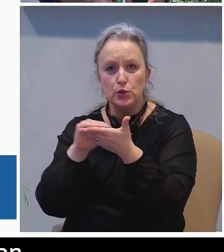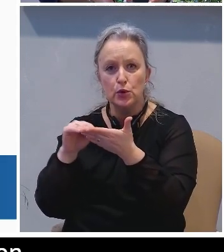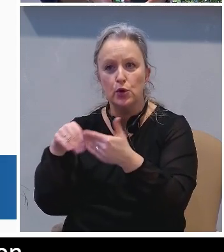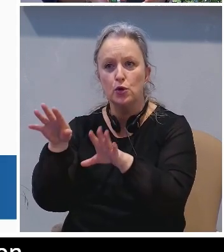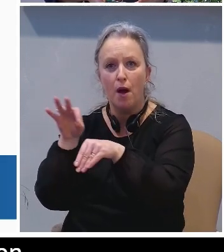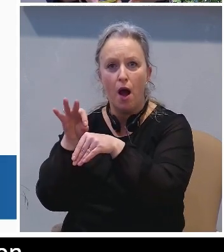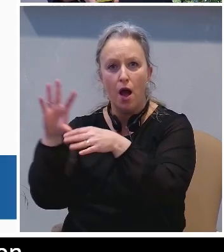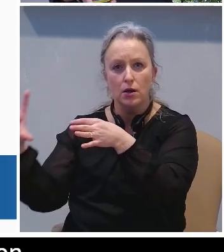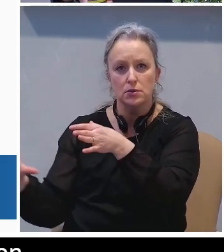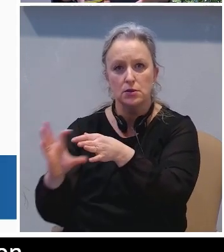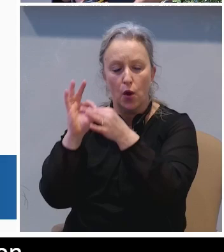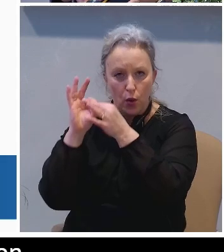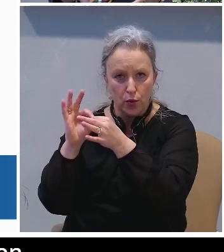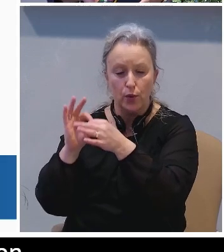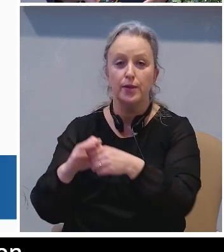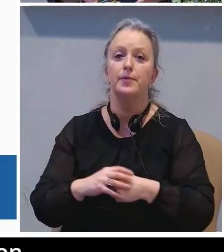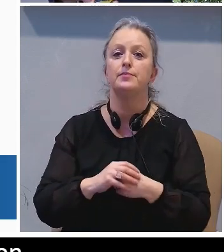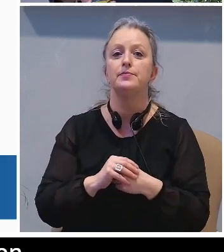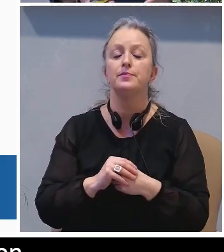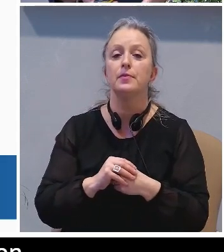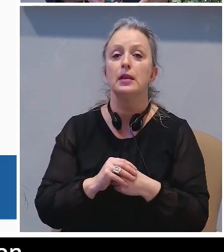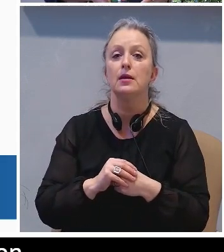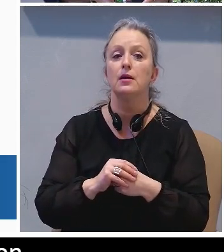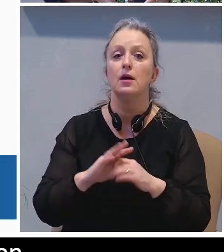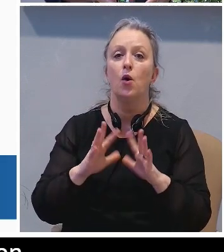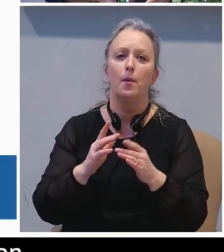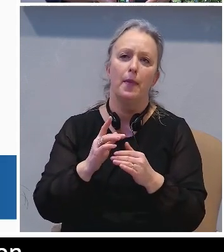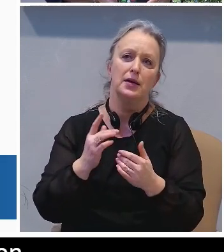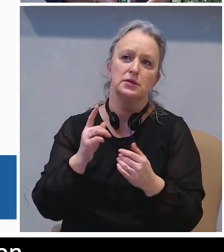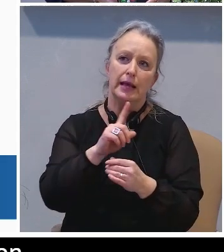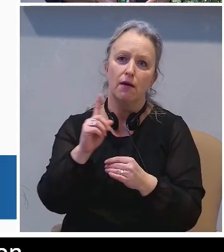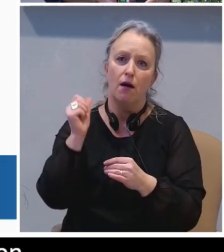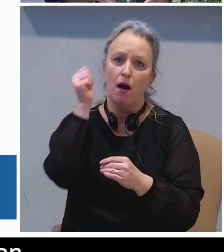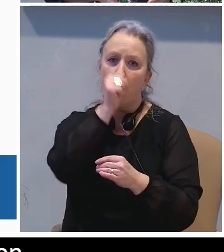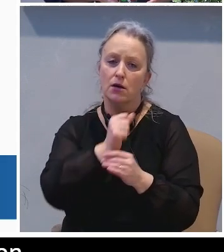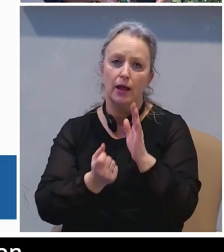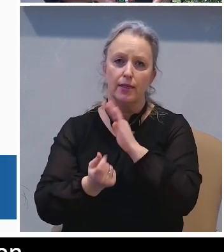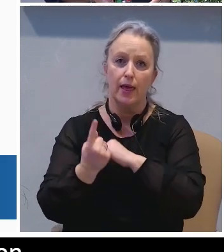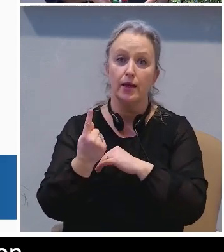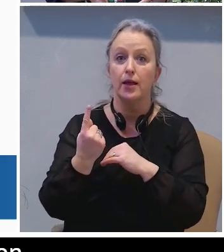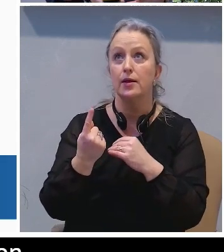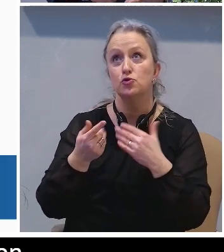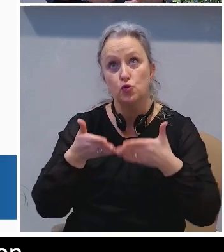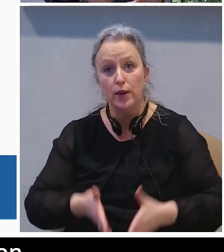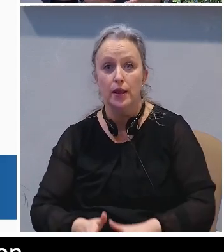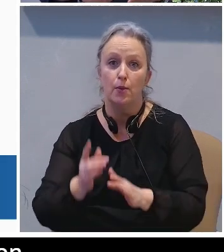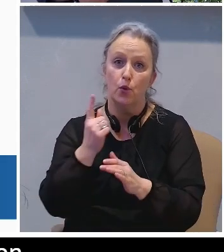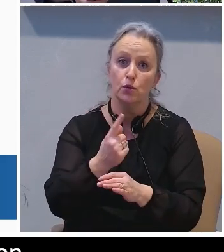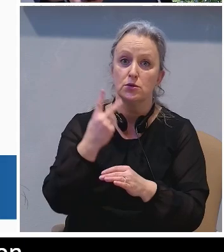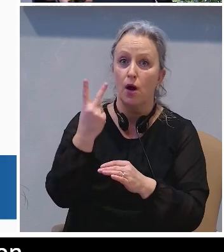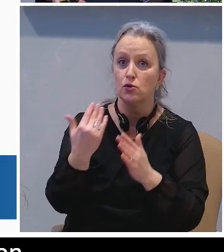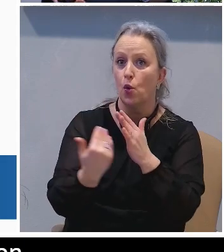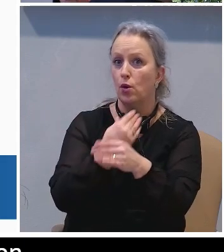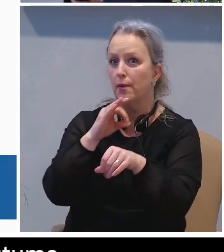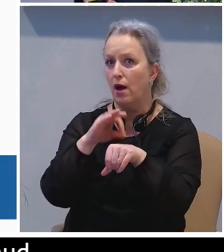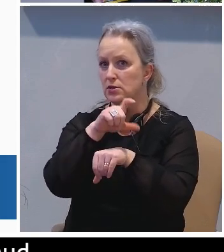levimuse Eestis, Siiri Saarv mille has alusel already ligikaudu iga published aasta 1 kuni 2 on uut this topic, patsienti sünnib finding ja the 1 võib-olla to kõige